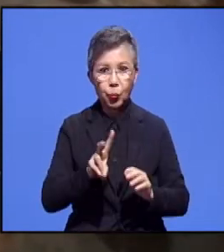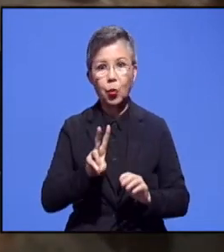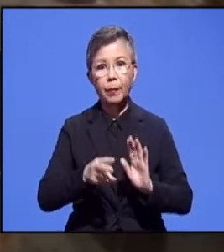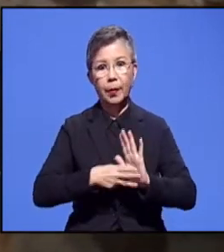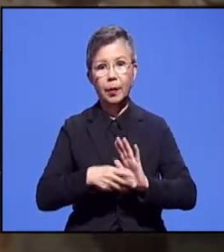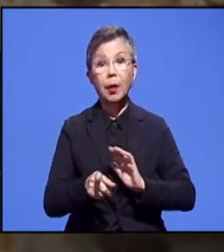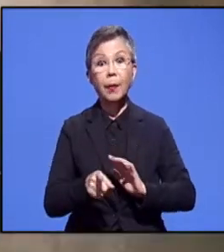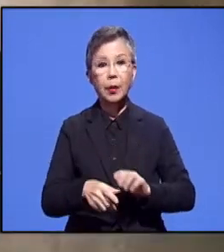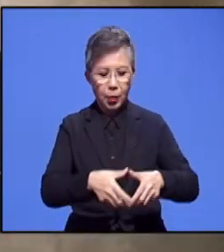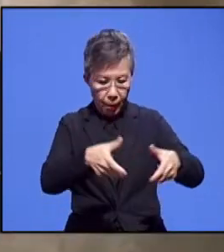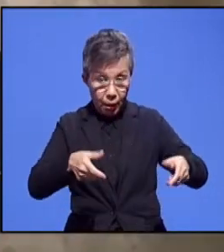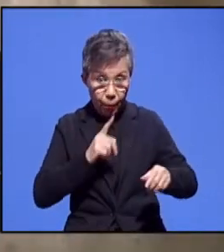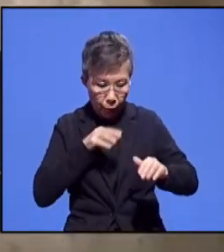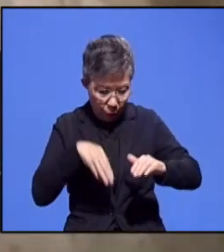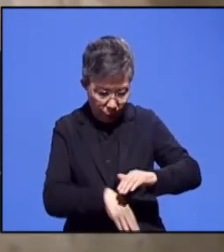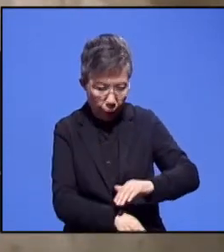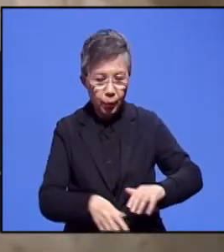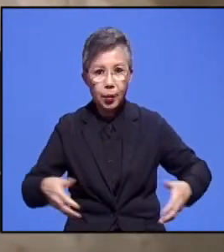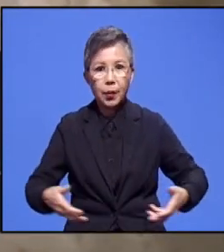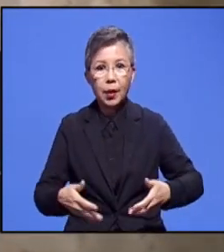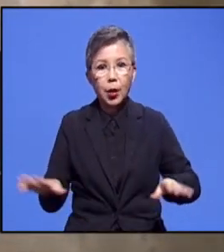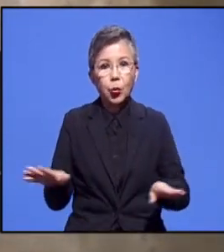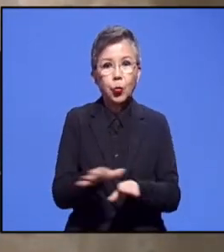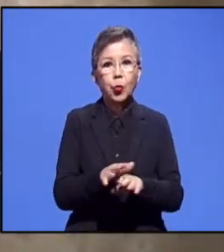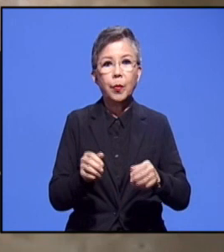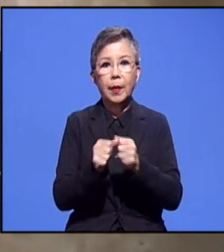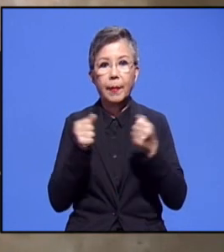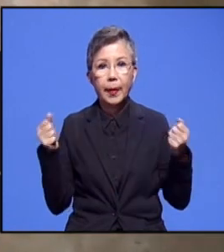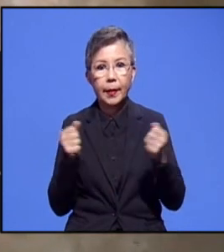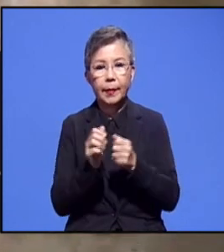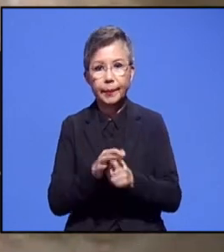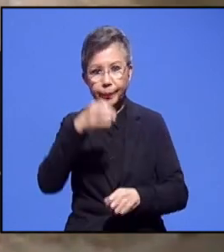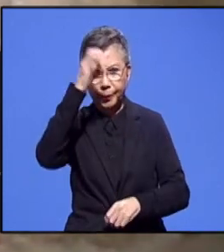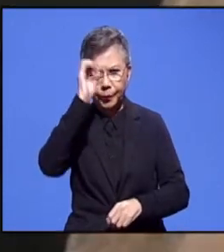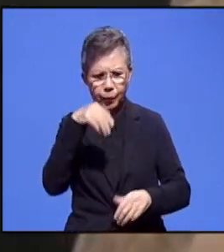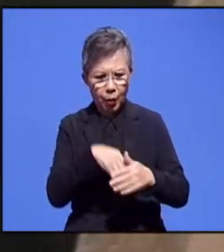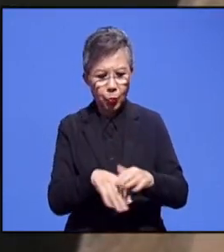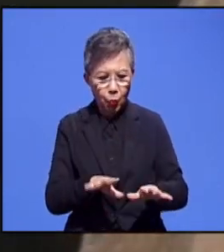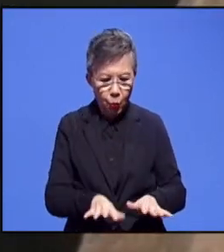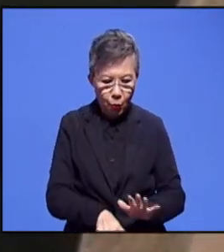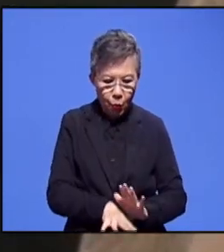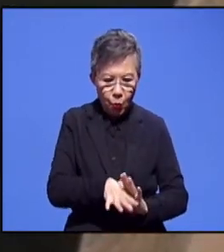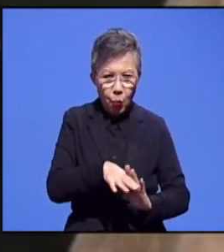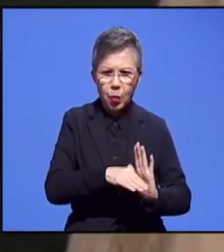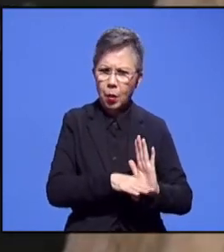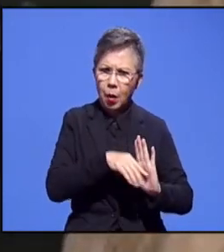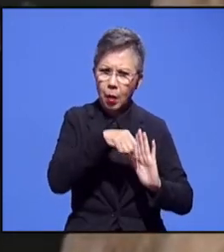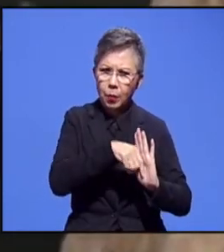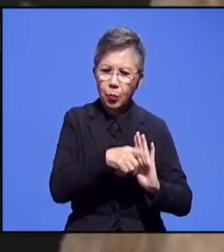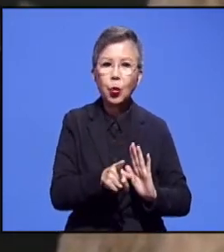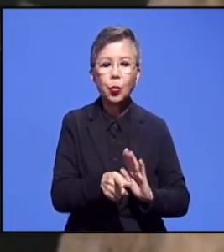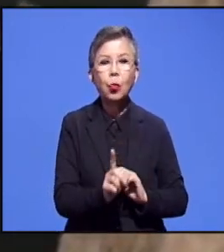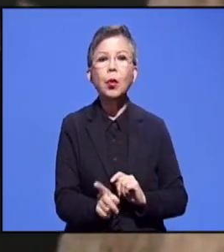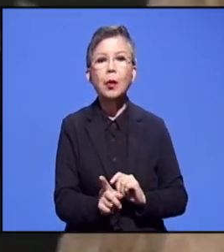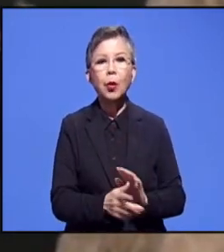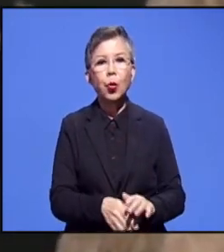bunker yang berada di ruang dapur kemudian ditutup lemari polisi memasuki bunker menemukan genangan air cukup dalam diduga